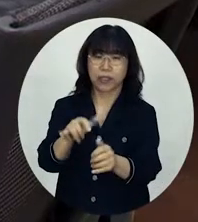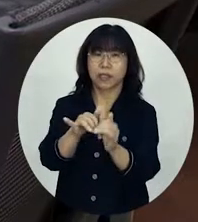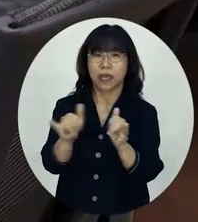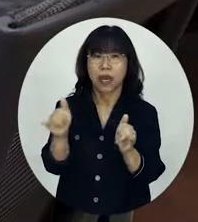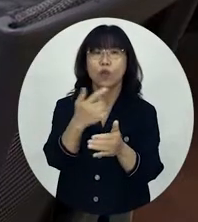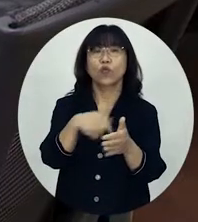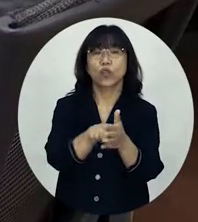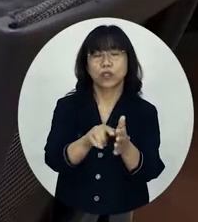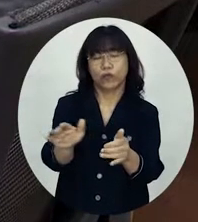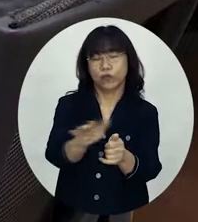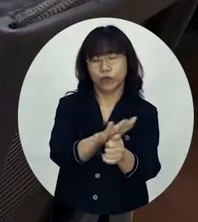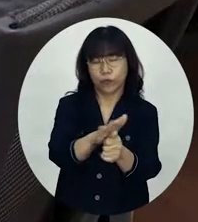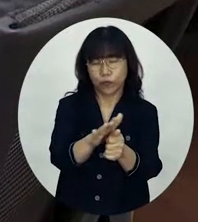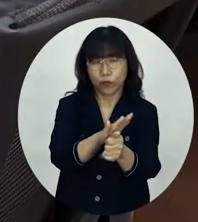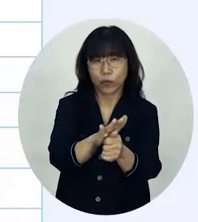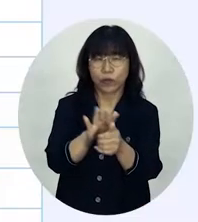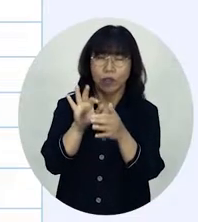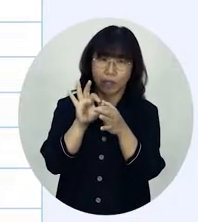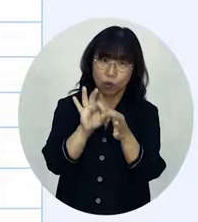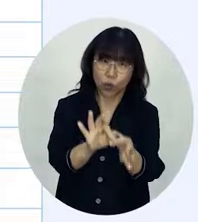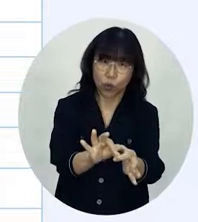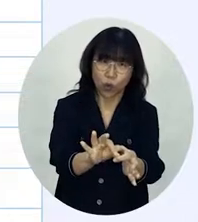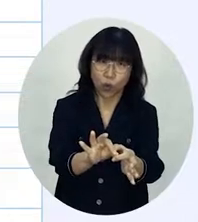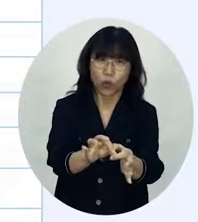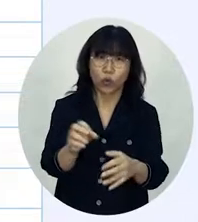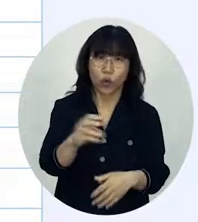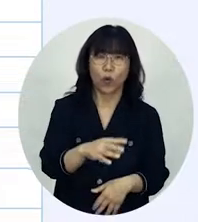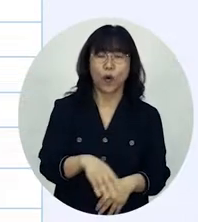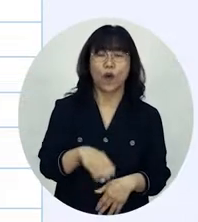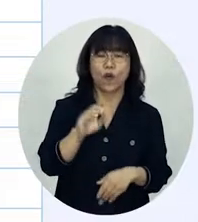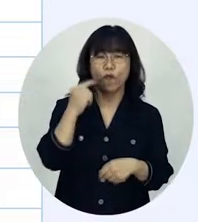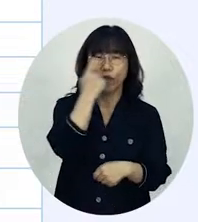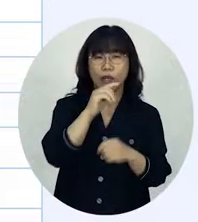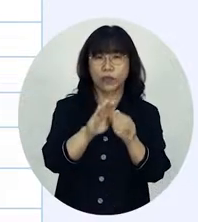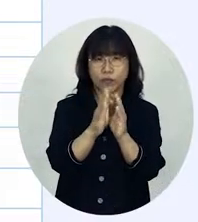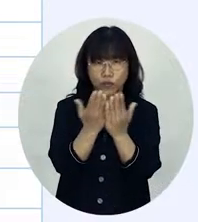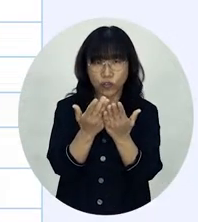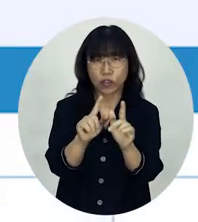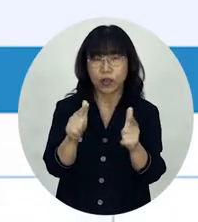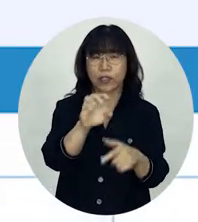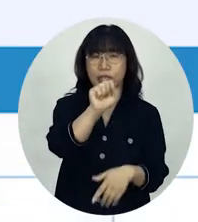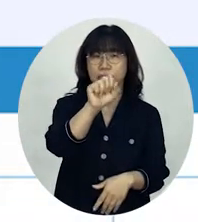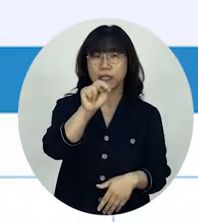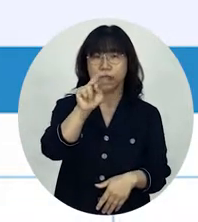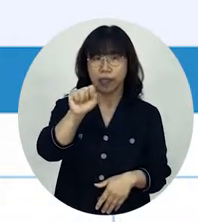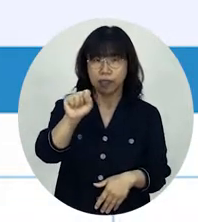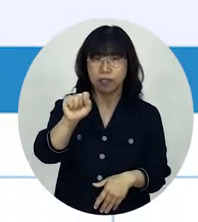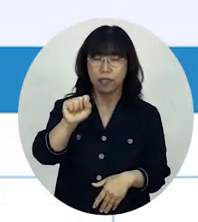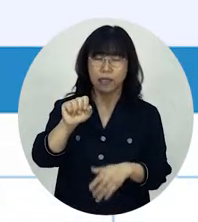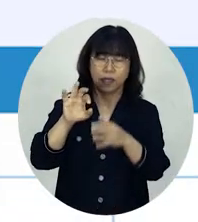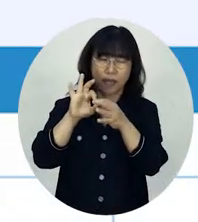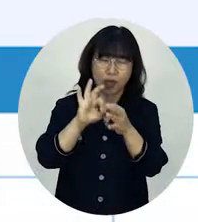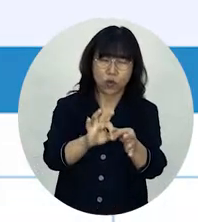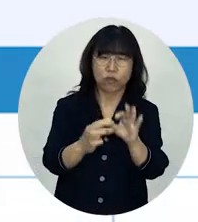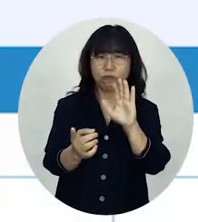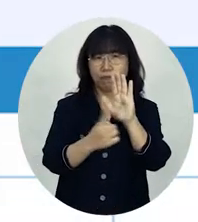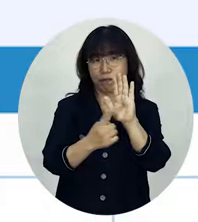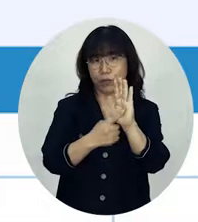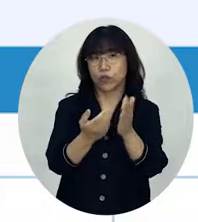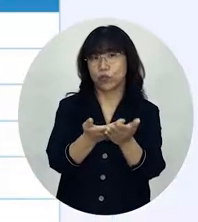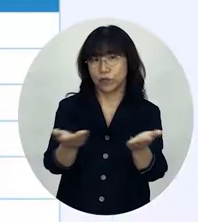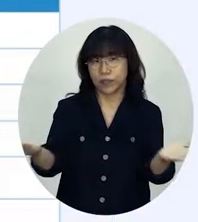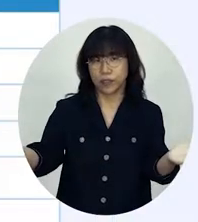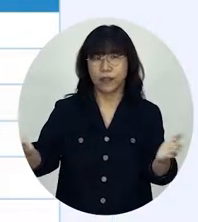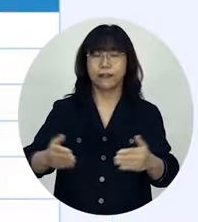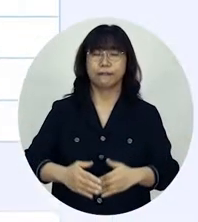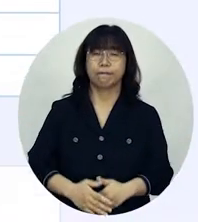등을 강서구청 홈페이지와 페이스북 등 SNS에 실시간으로 전달하며 코로나19 관련 구민 불편을 최소화할